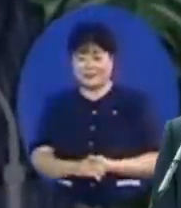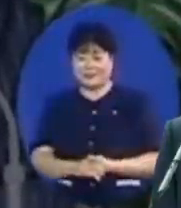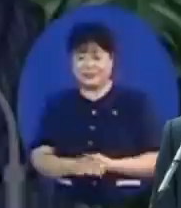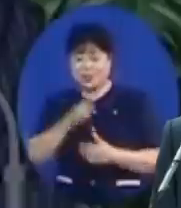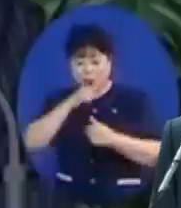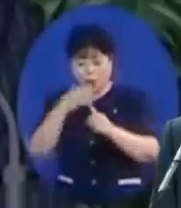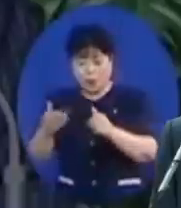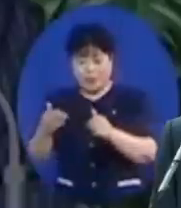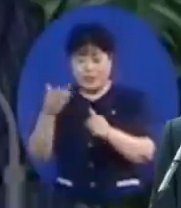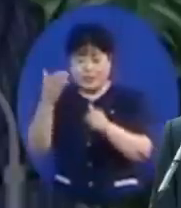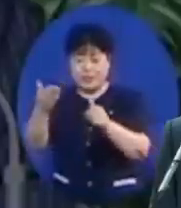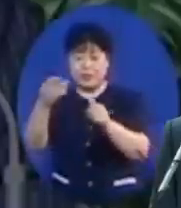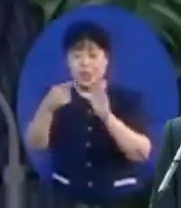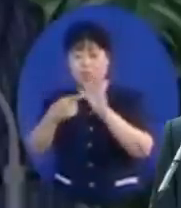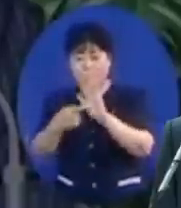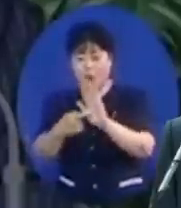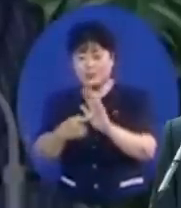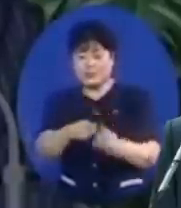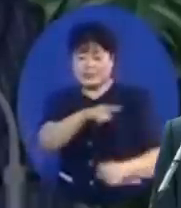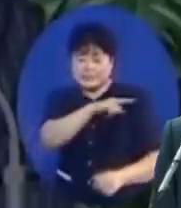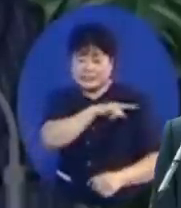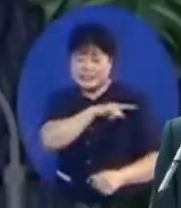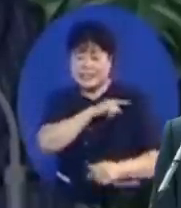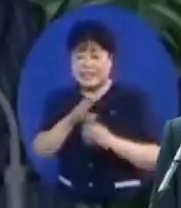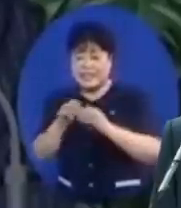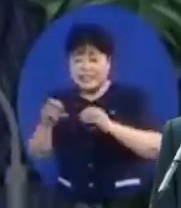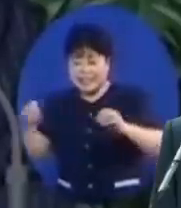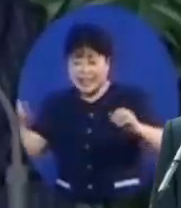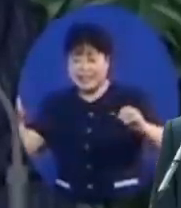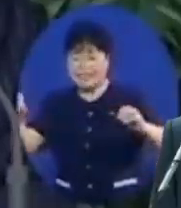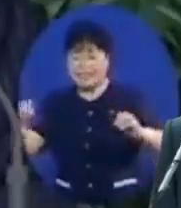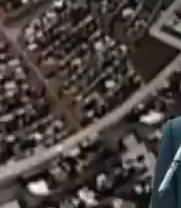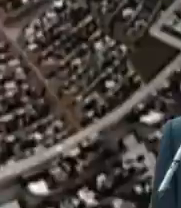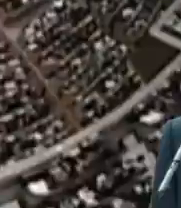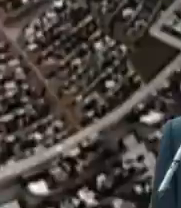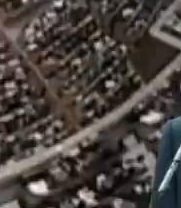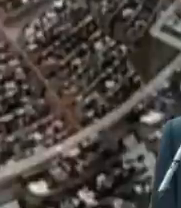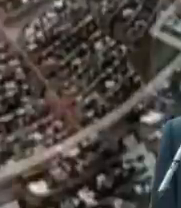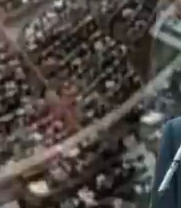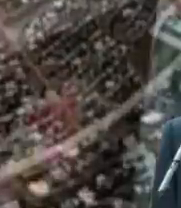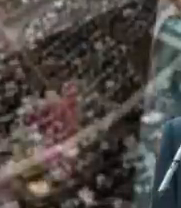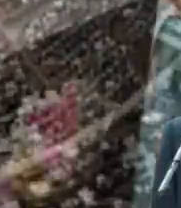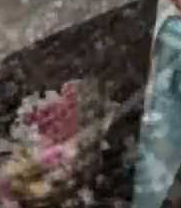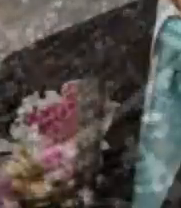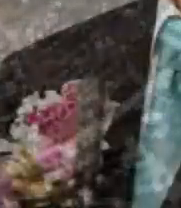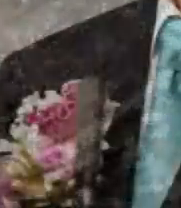보혈이 여러분에게 보증해주는 가장 이 땅의 큰 은혜인 것입니다.